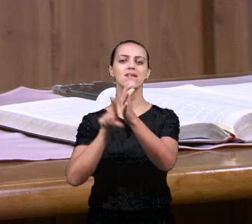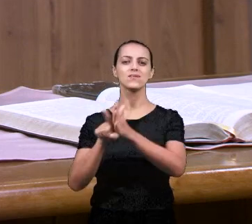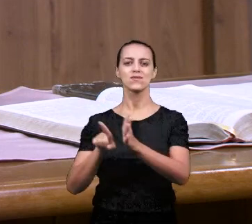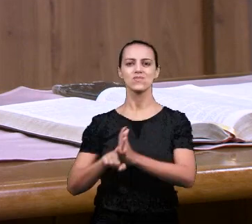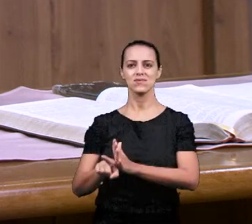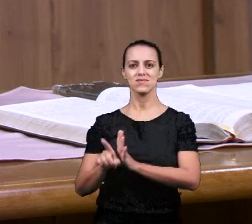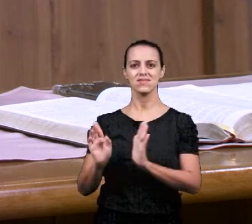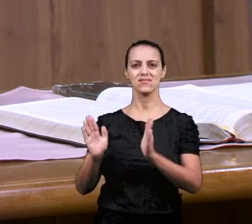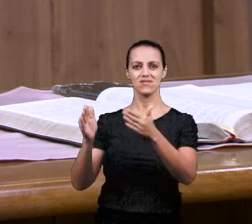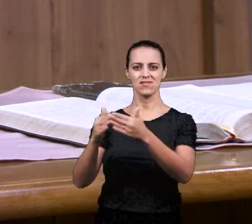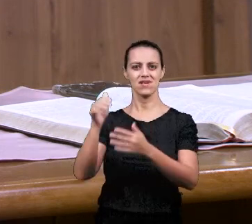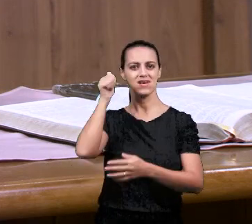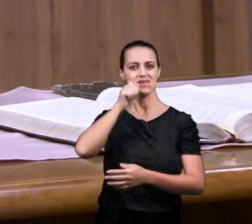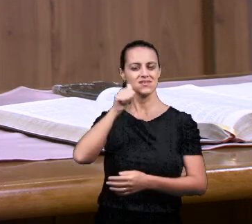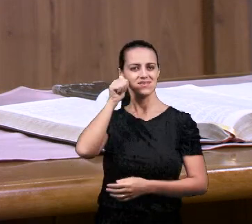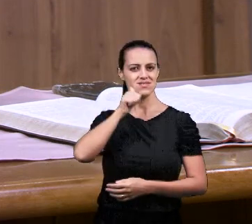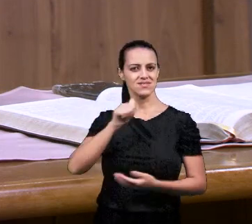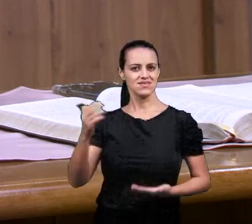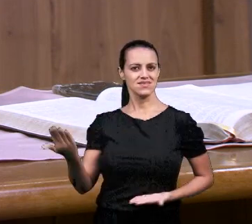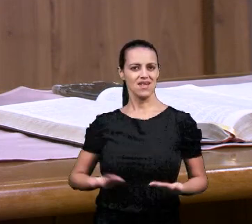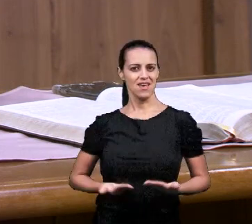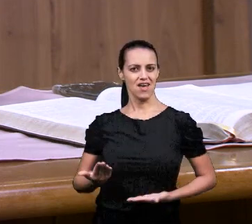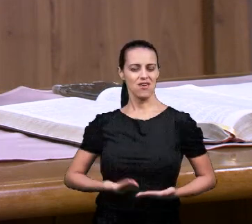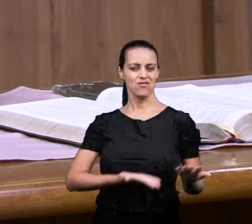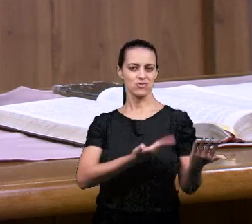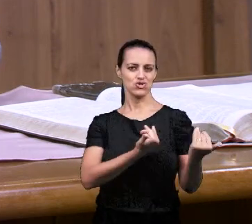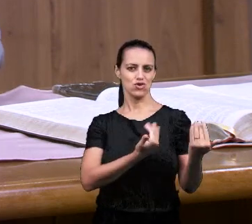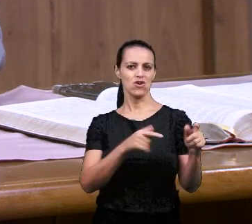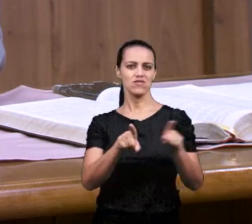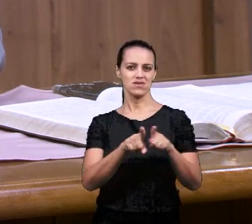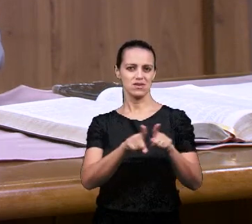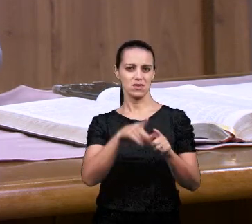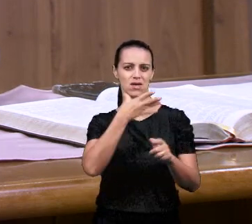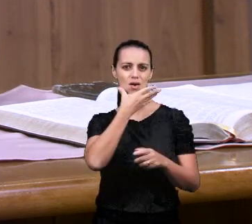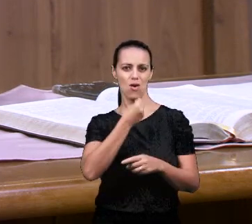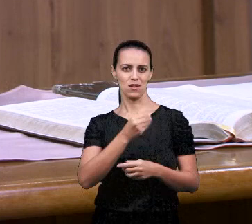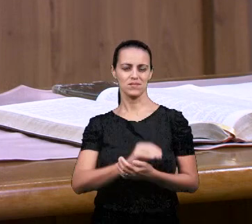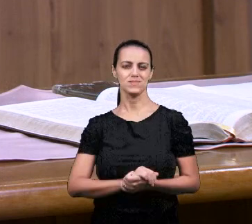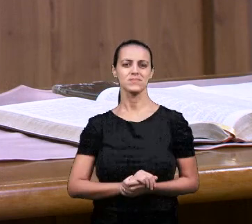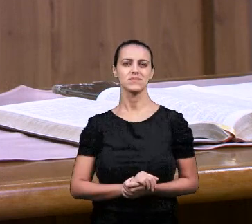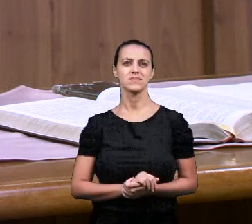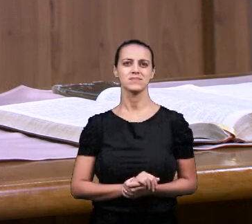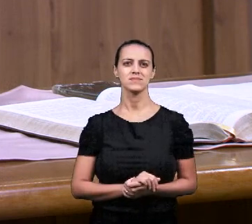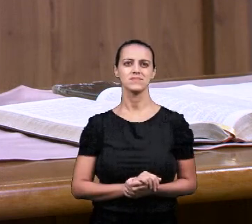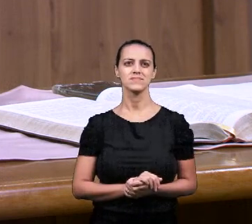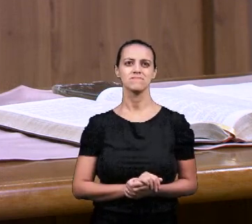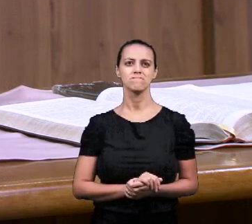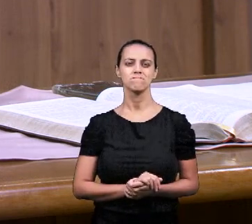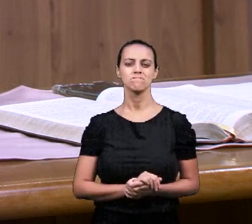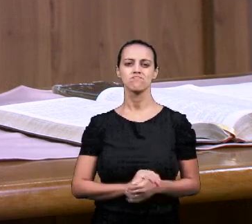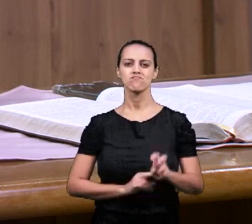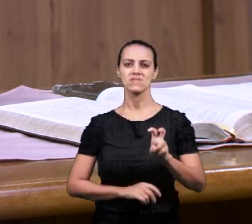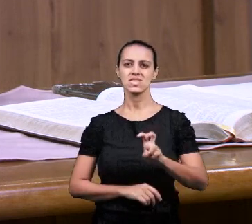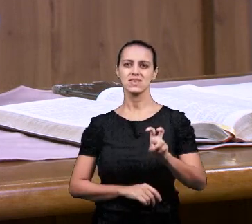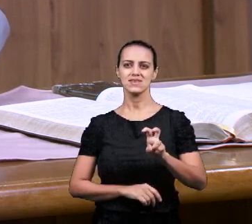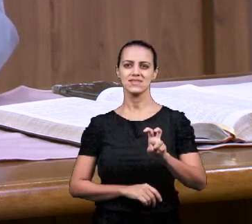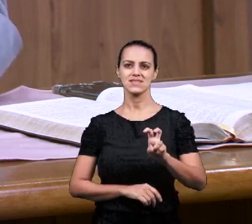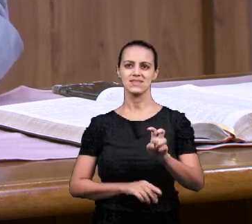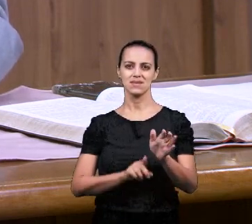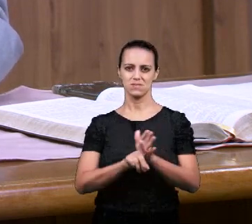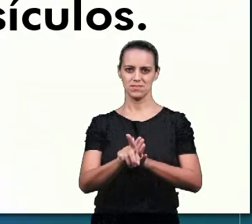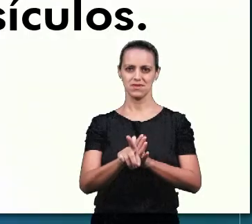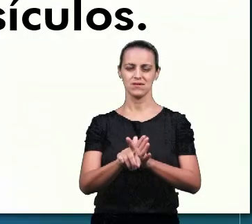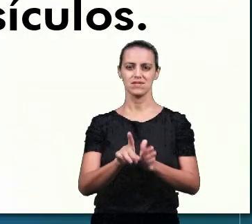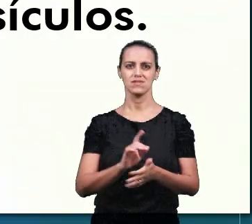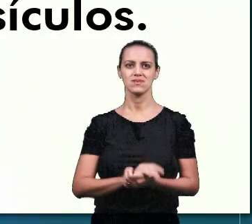destinées aux dames, jeunes et hommes de l'Église. Et la cinquième question, la suivante.